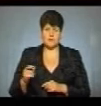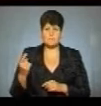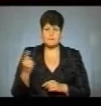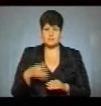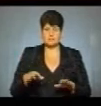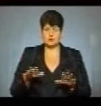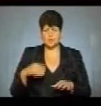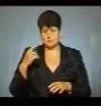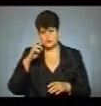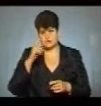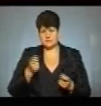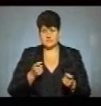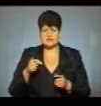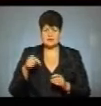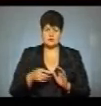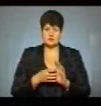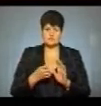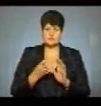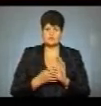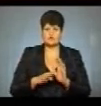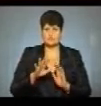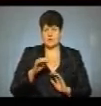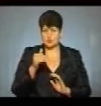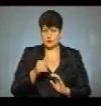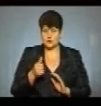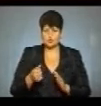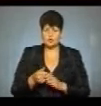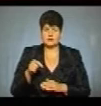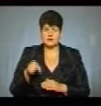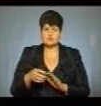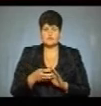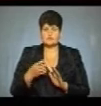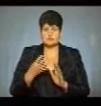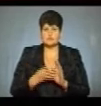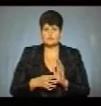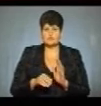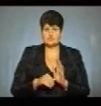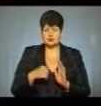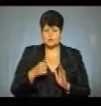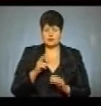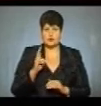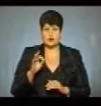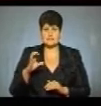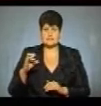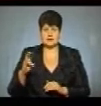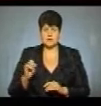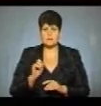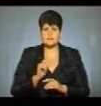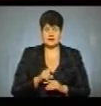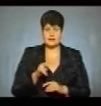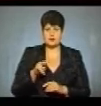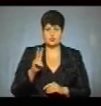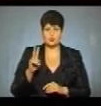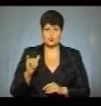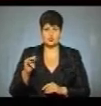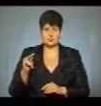головою облдержадміністрації з 1995 до 1996 року був Борис Косенко, призначений Леонідом